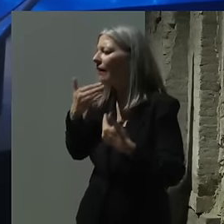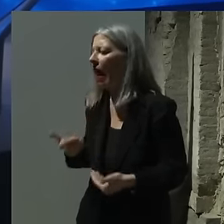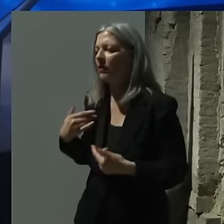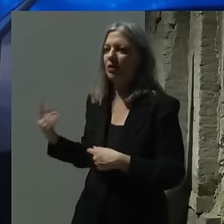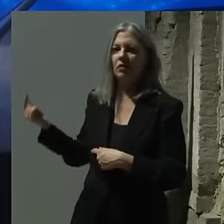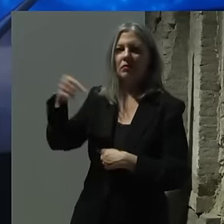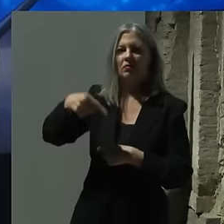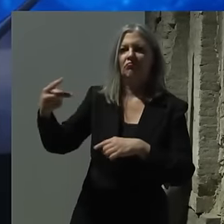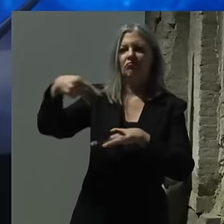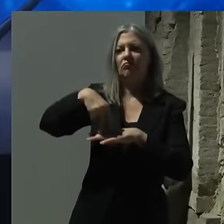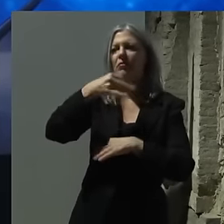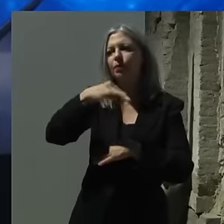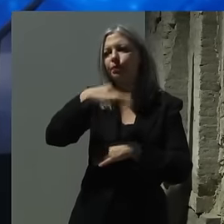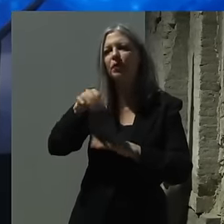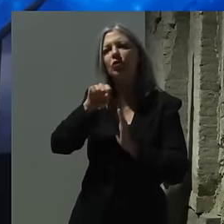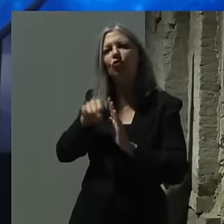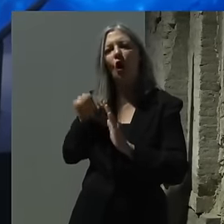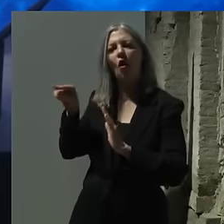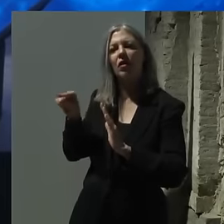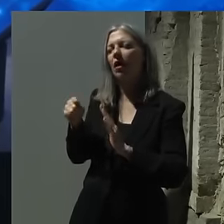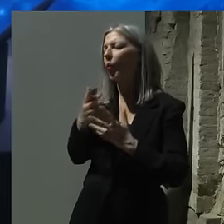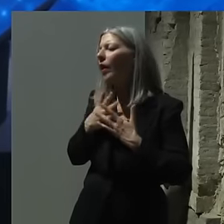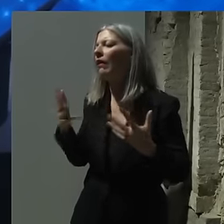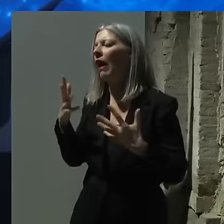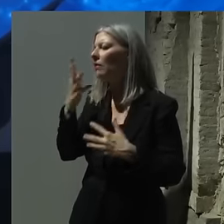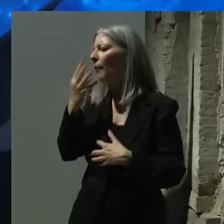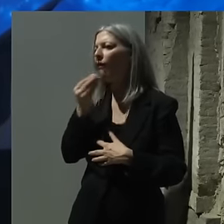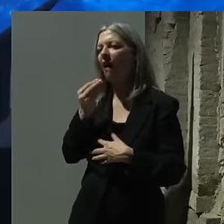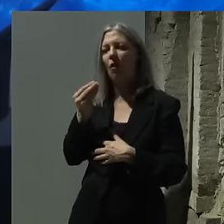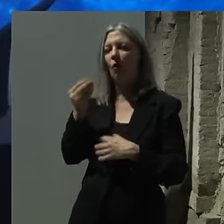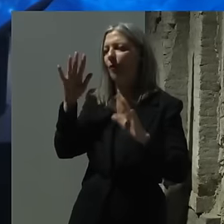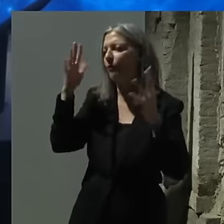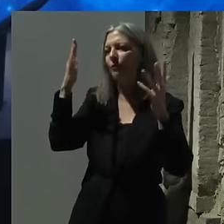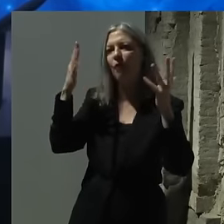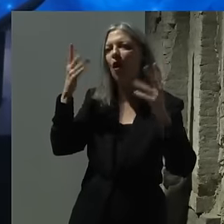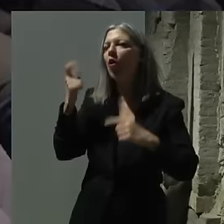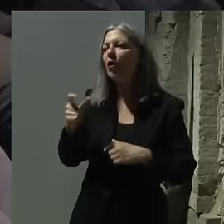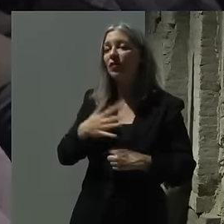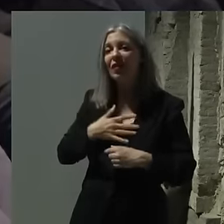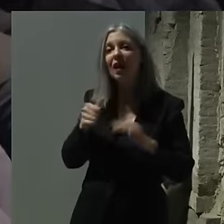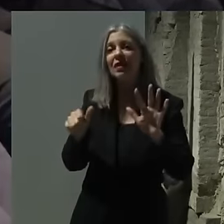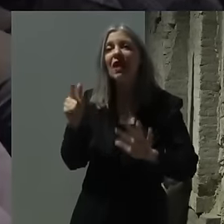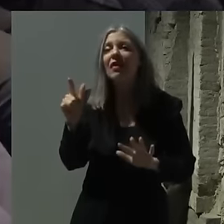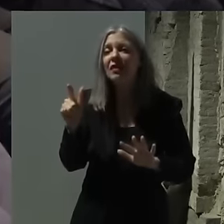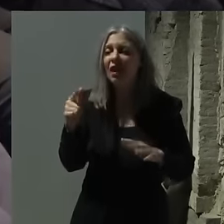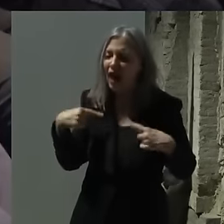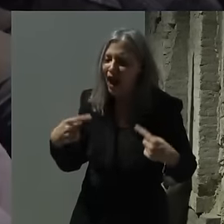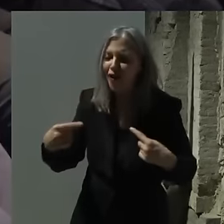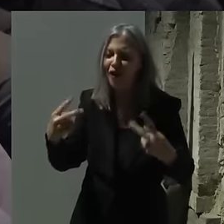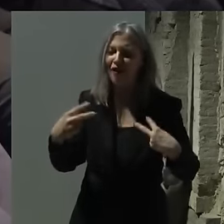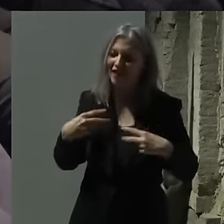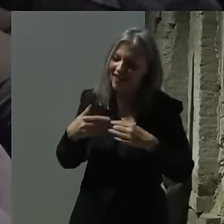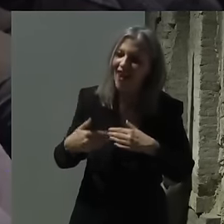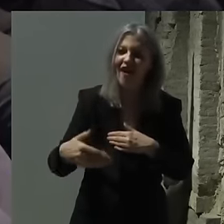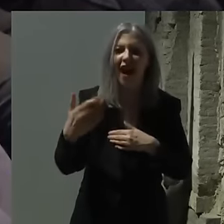qui a raccontarci questa sua storia e fargli un grandissimo in bocca al lupo, perché dei 67 anni ce n'è ancora tanti in cui raccontarci